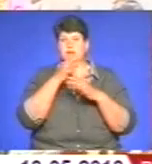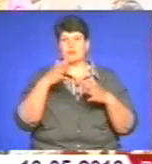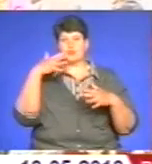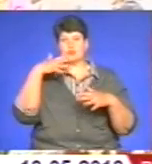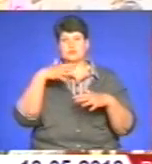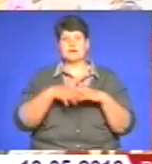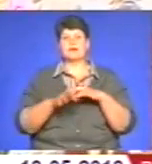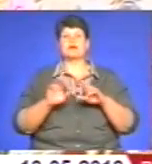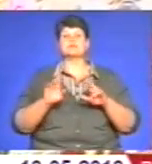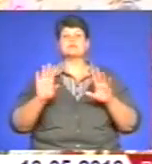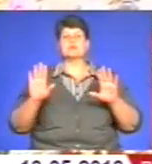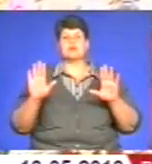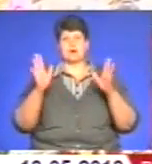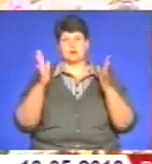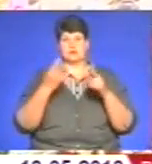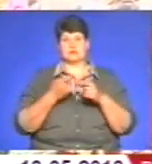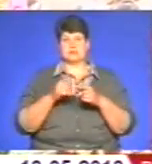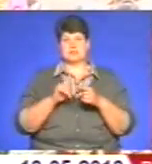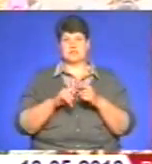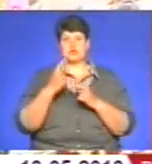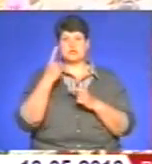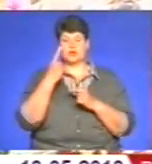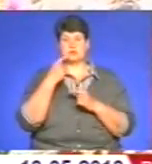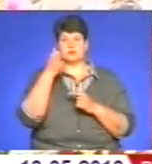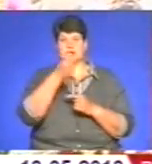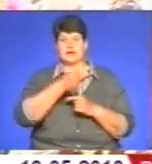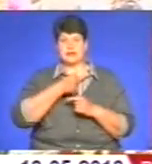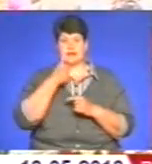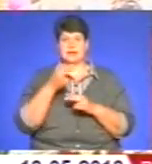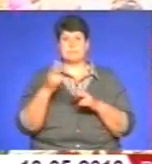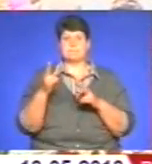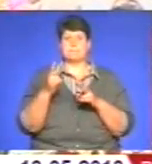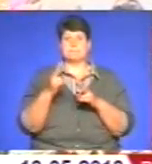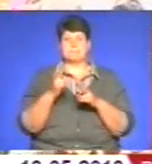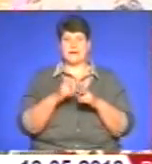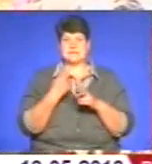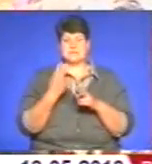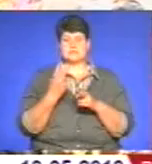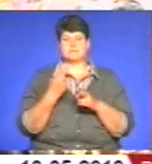це сталося, що за рік без, скажімо так, таких